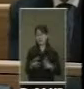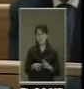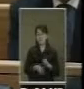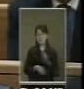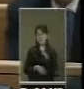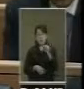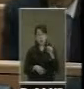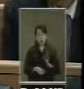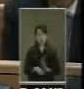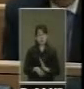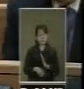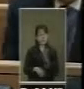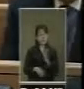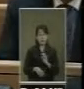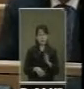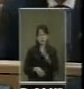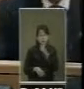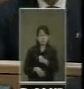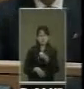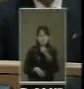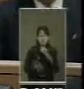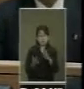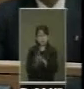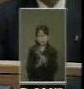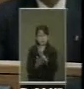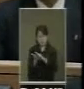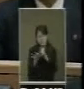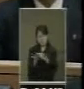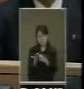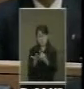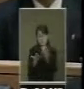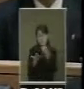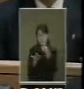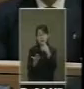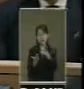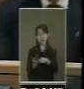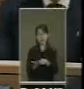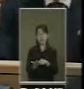านนี้ท่านได้เอากระดาษแผ่นหนึ่งมาพูดกล่าวใส่ร้าย